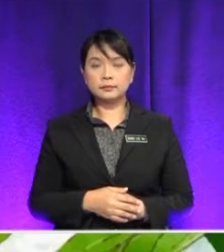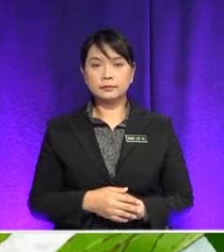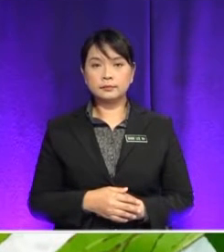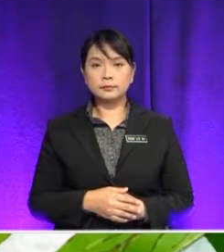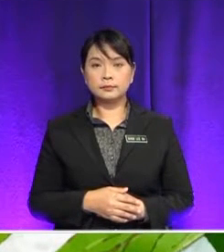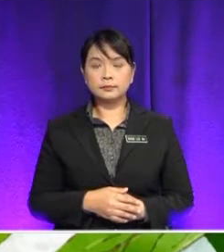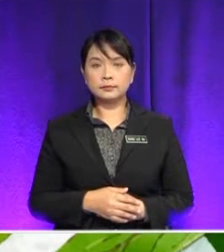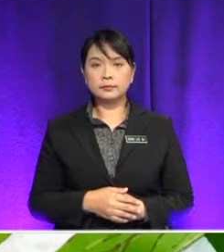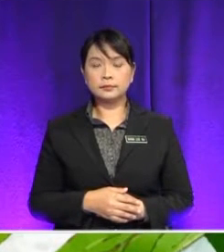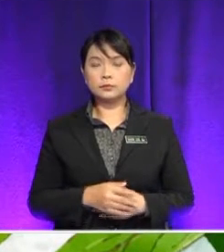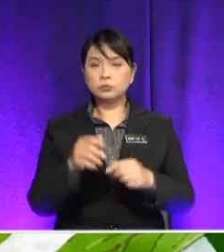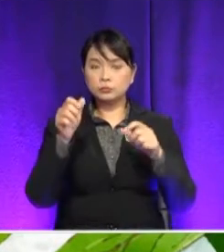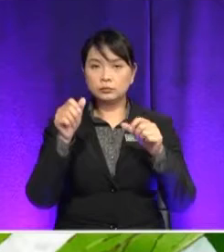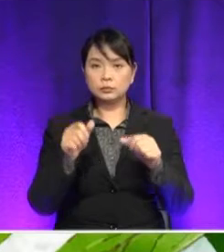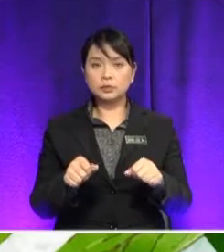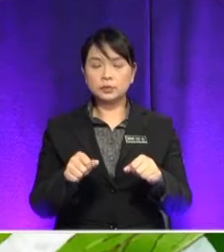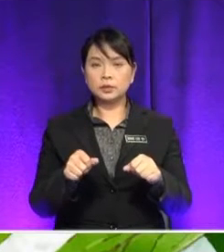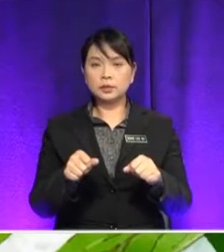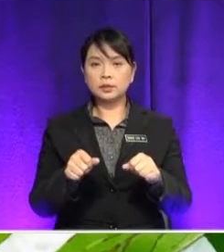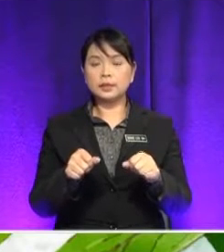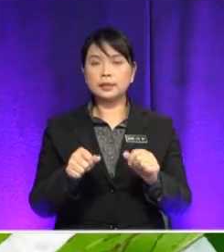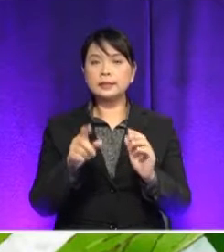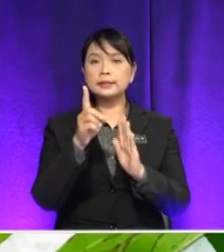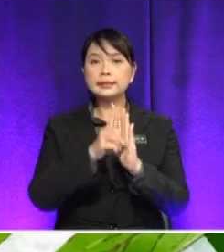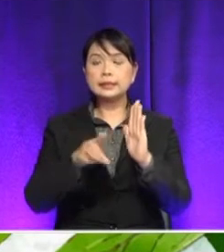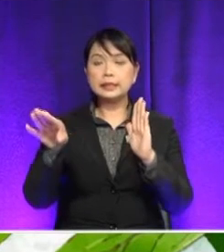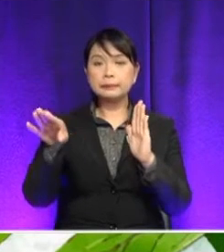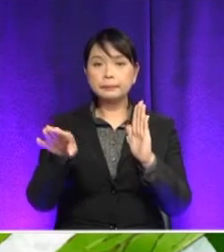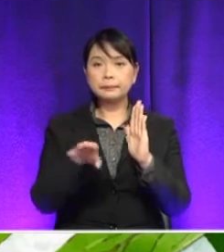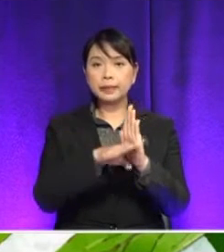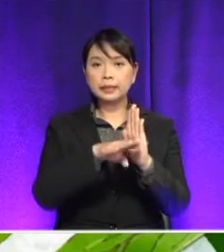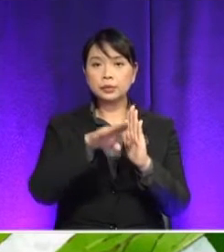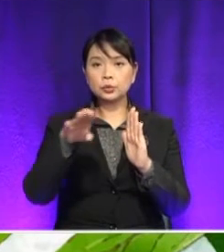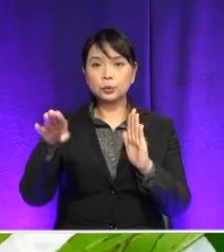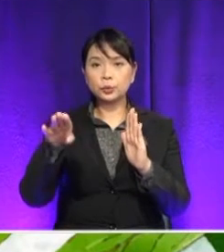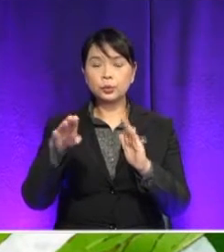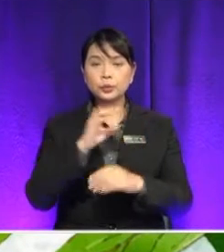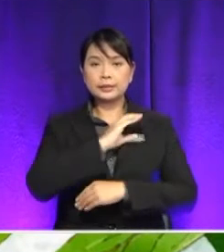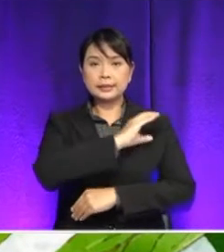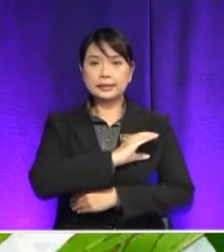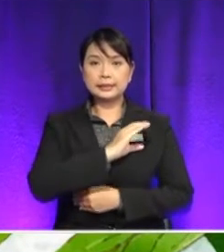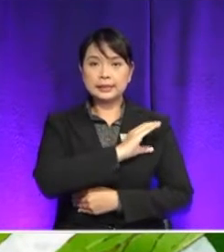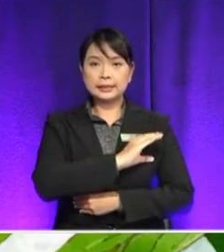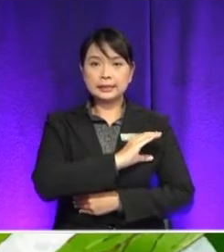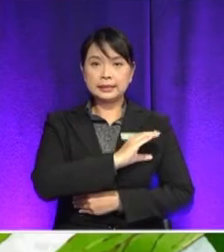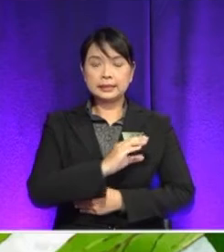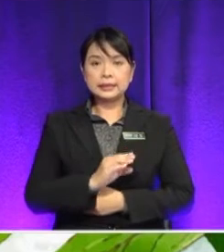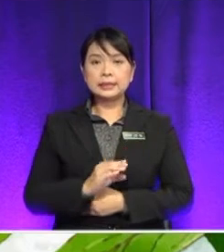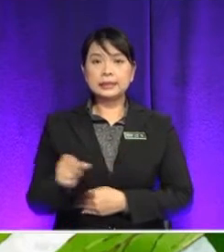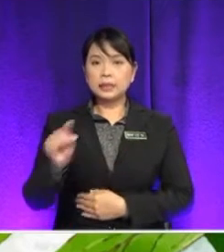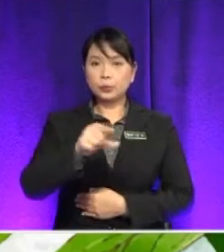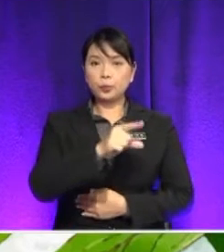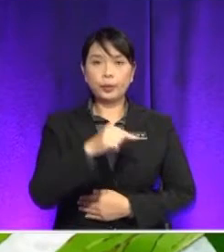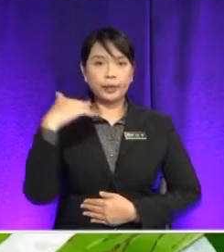boleh dipantulkan congkel aja punya ciri gelombang bunyi Oke digunakan untuk menentukan kedalaman laut